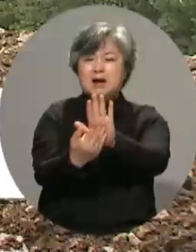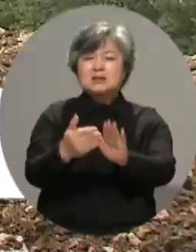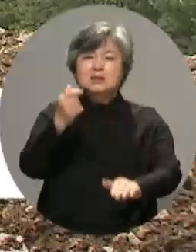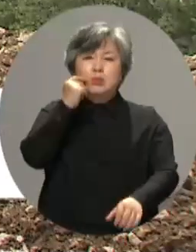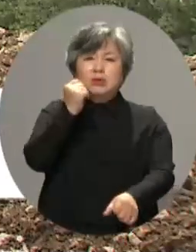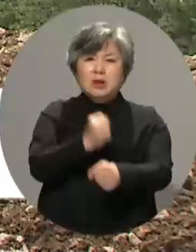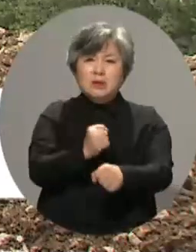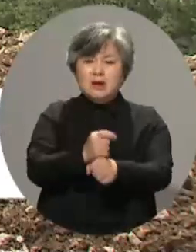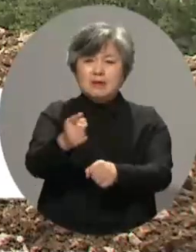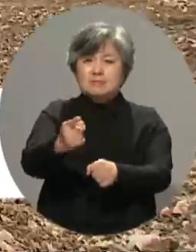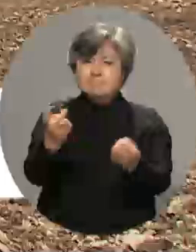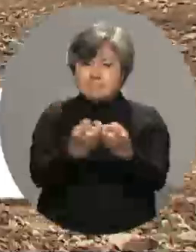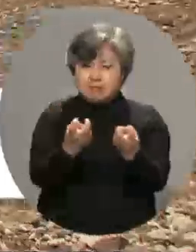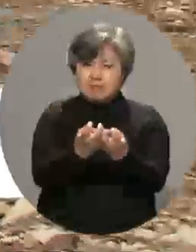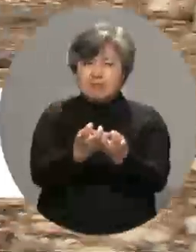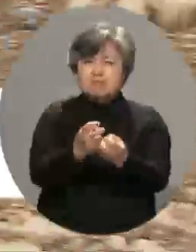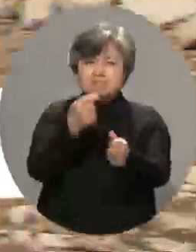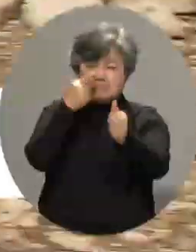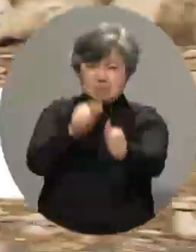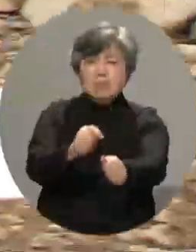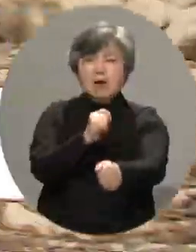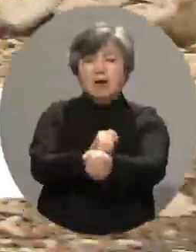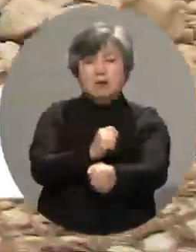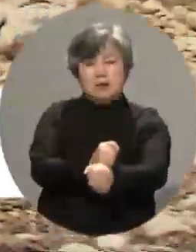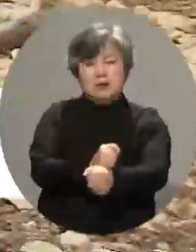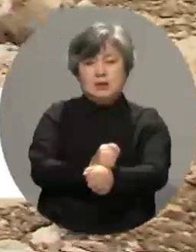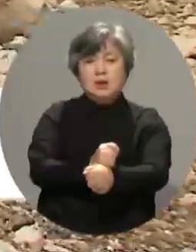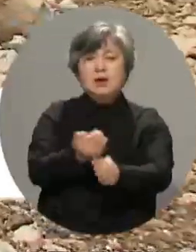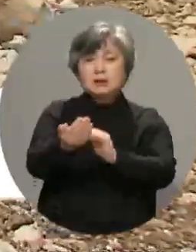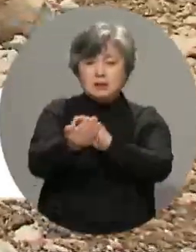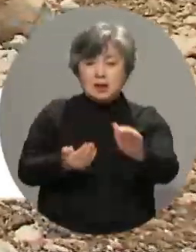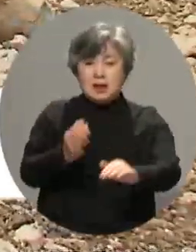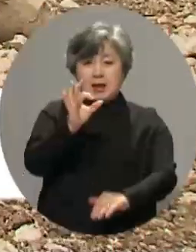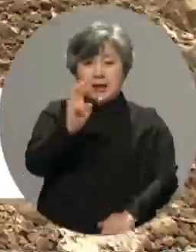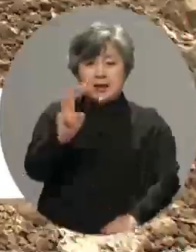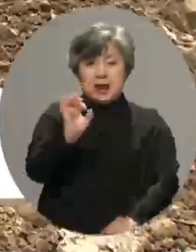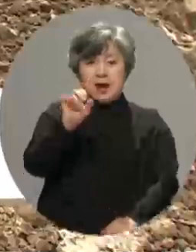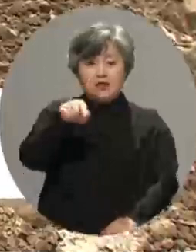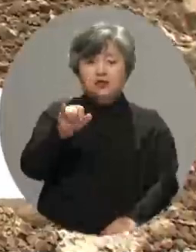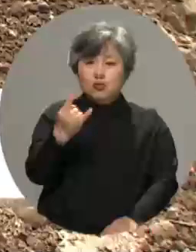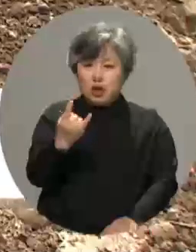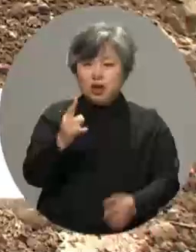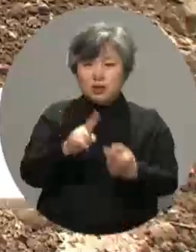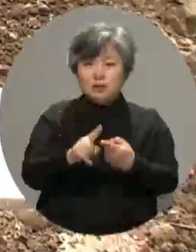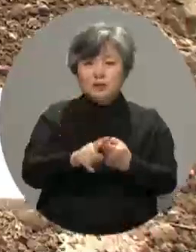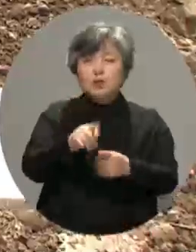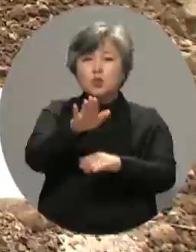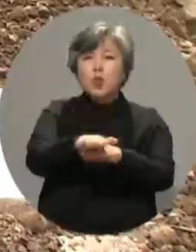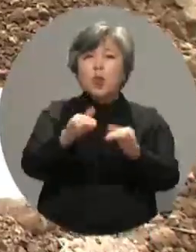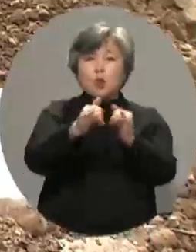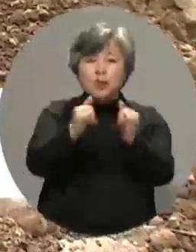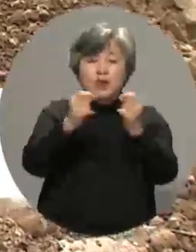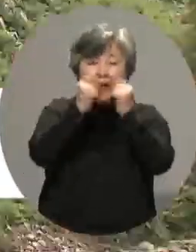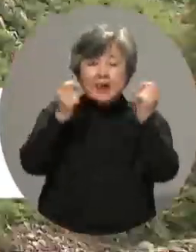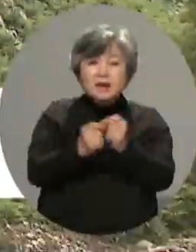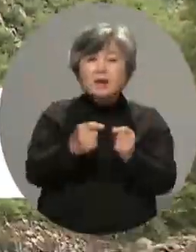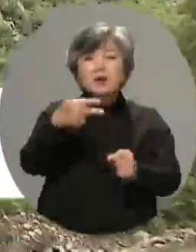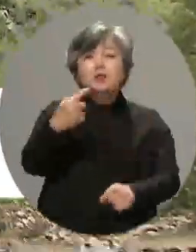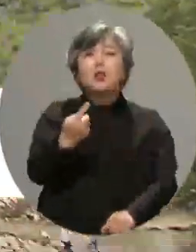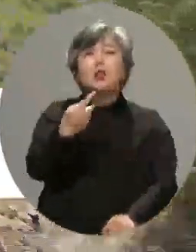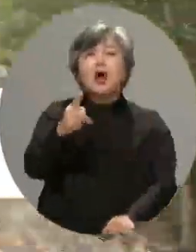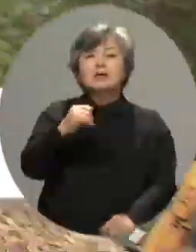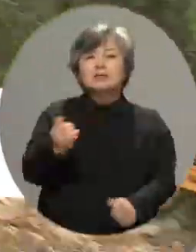있다며 적극 대처할 것을 촉구했습니다 앞서 양 후에 최근 성명을 통해 농민 개인이 도라지 농사를 짓기 위해